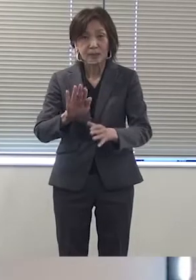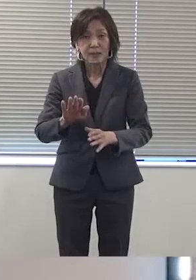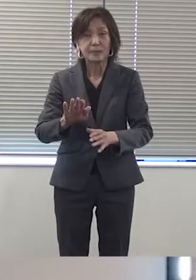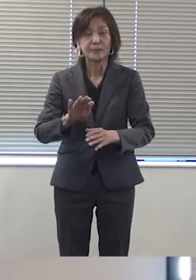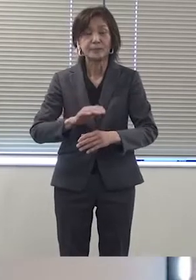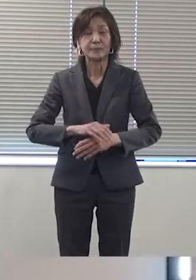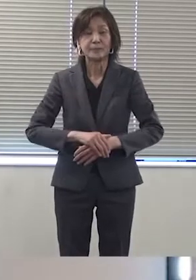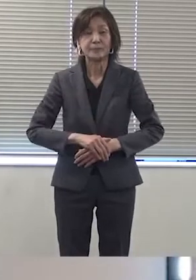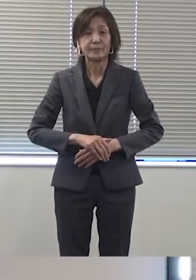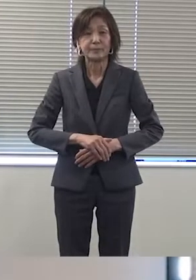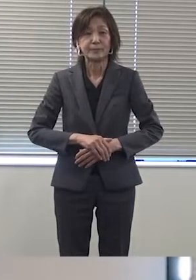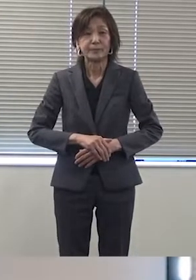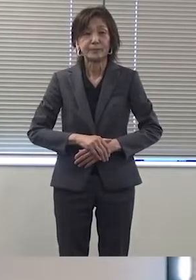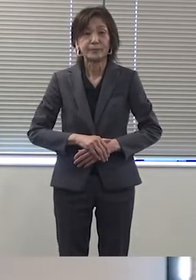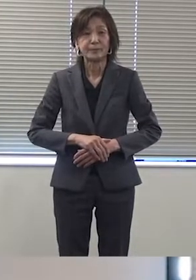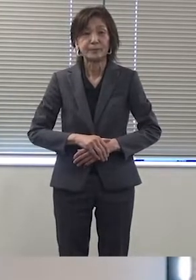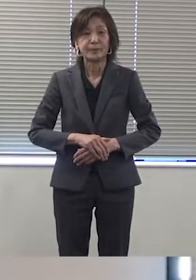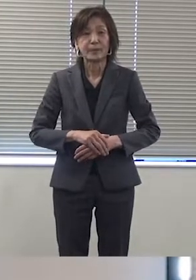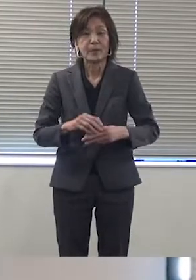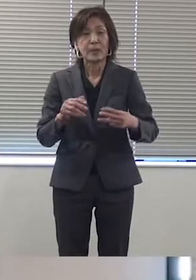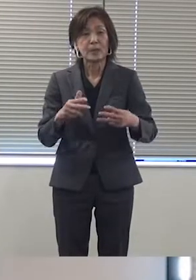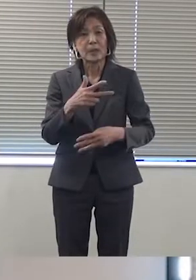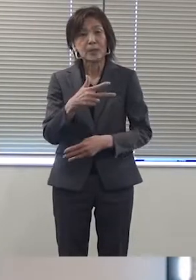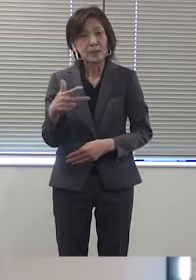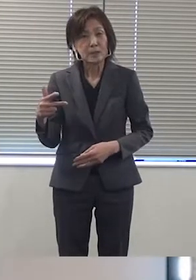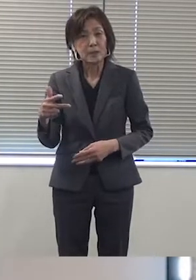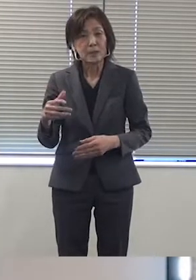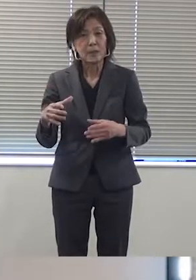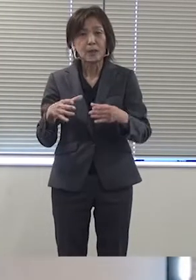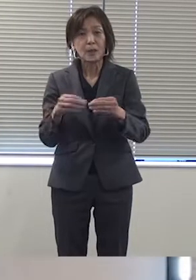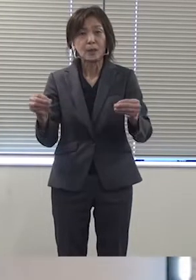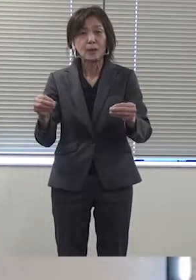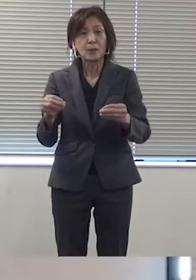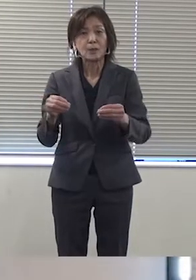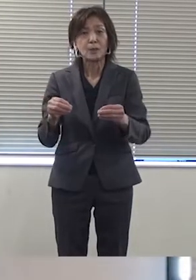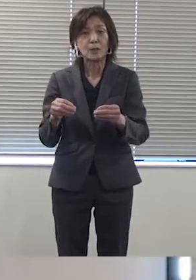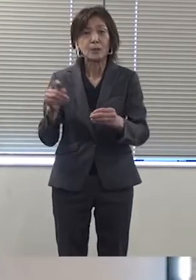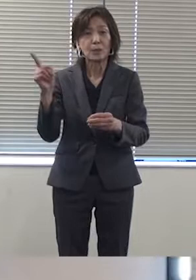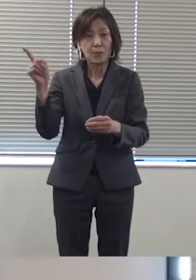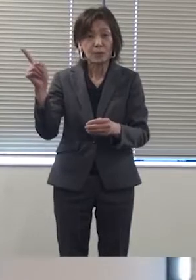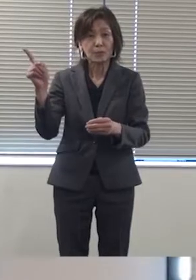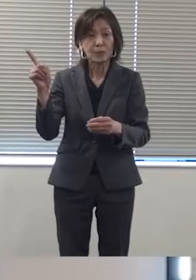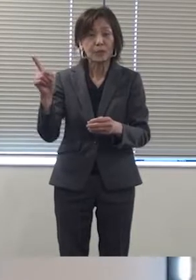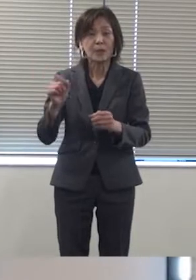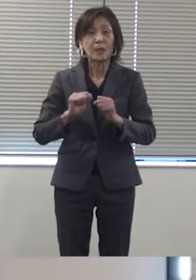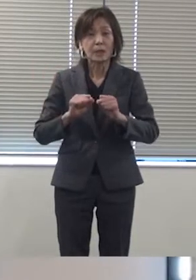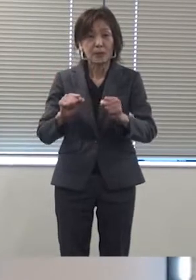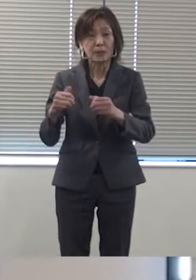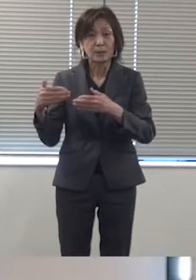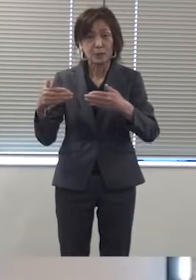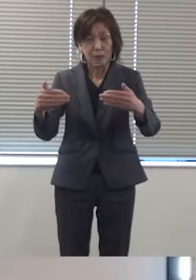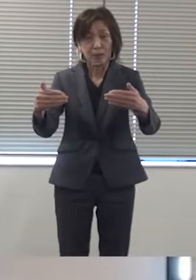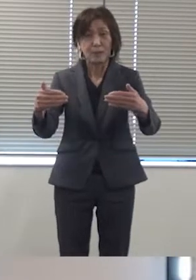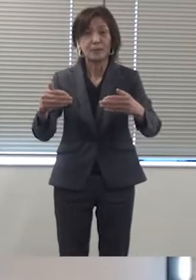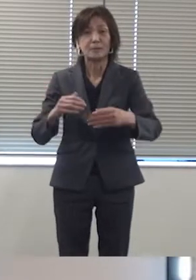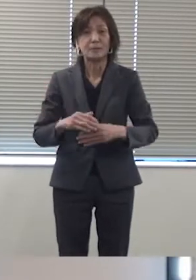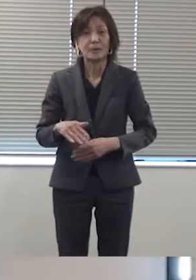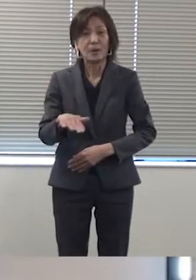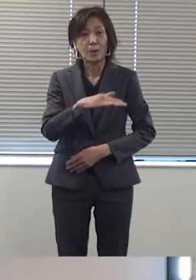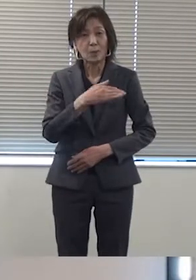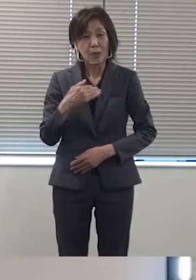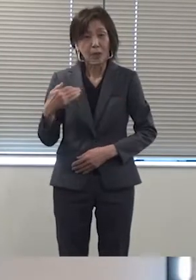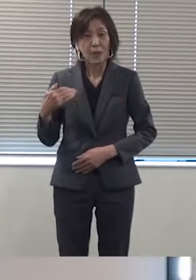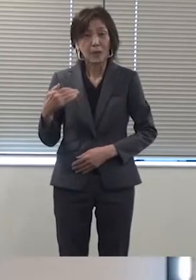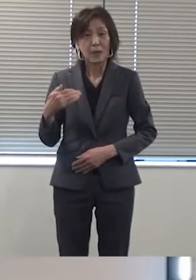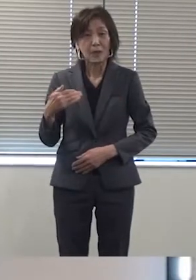号棟等は国交省県によって、まあ、順調に今進んでおりますので、我々は受援体制です